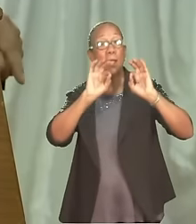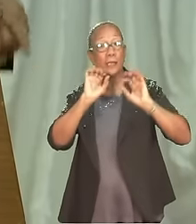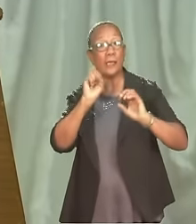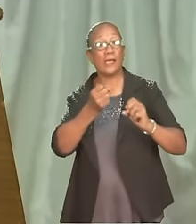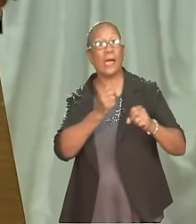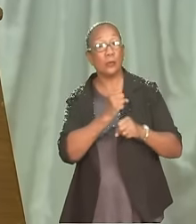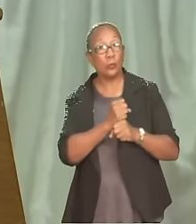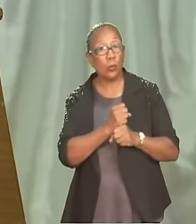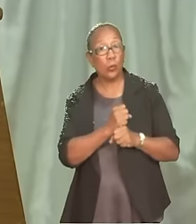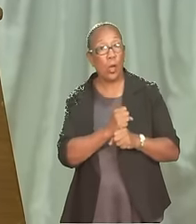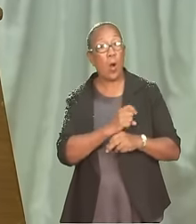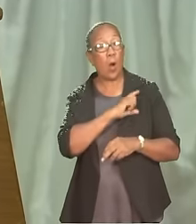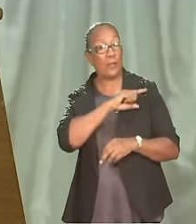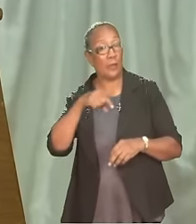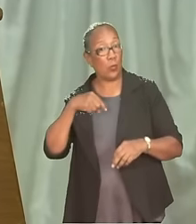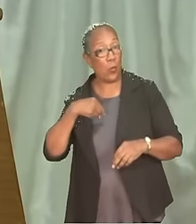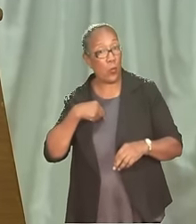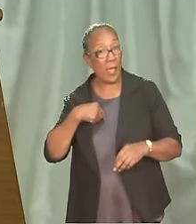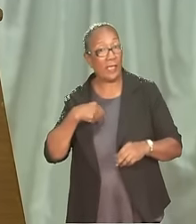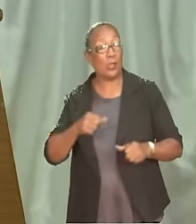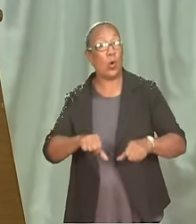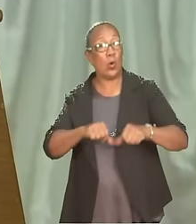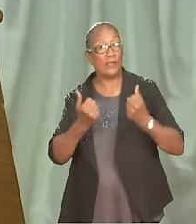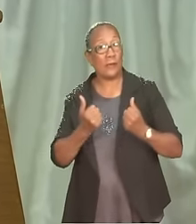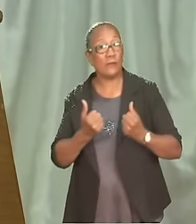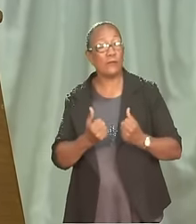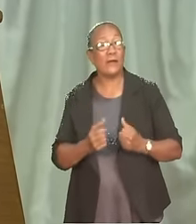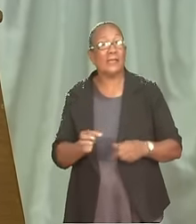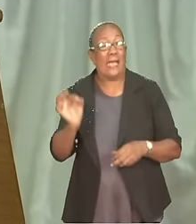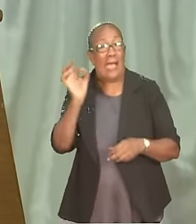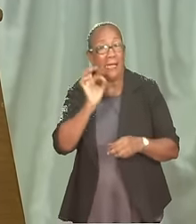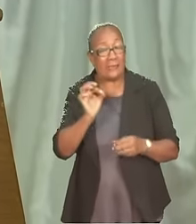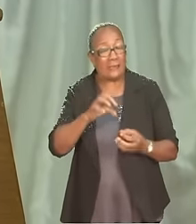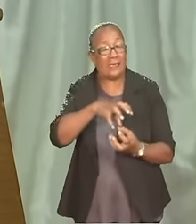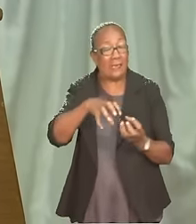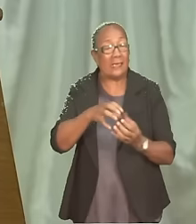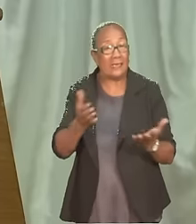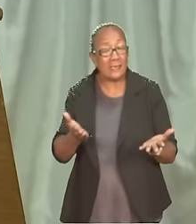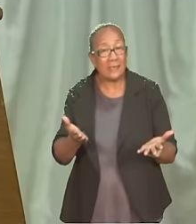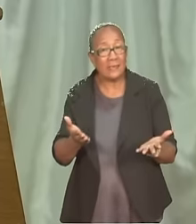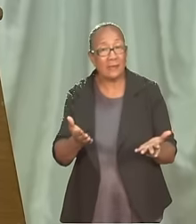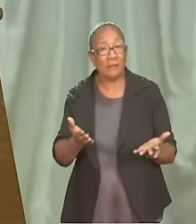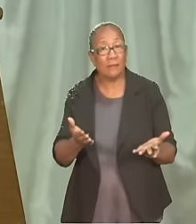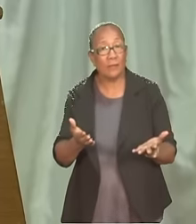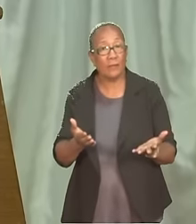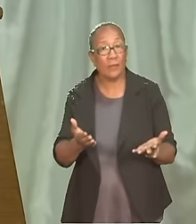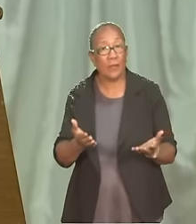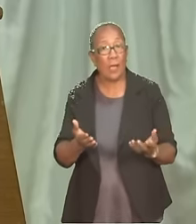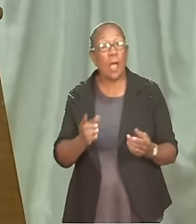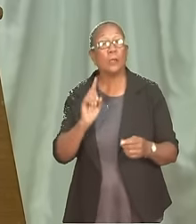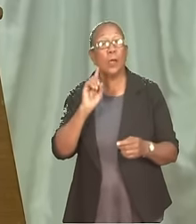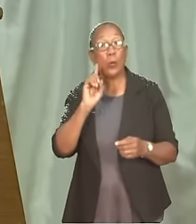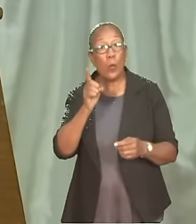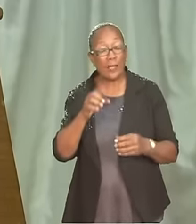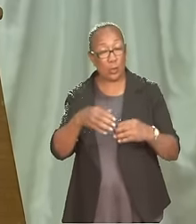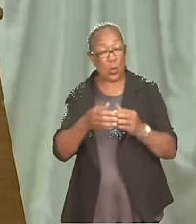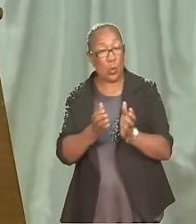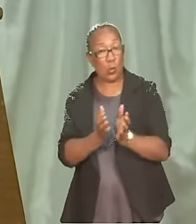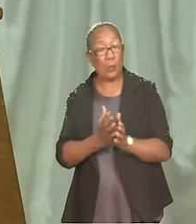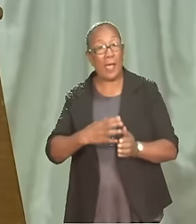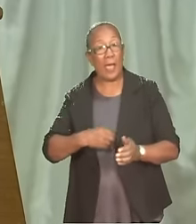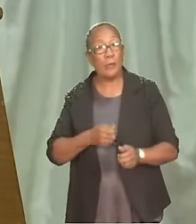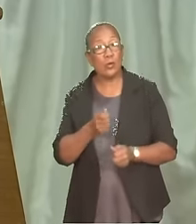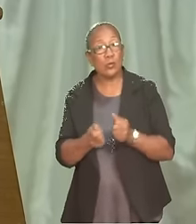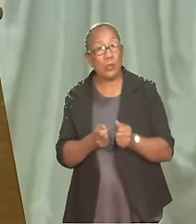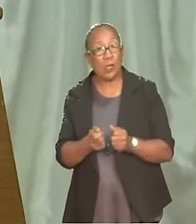de veroorzakers zijn van die ernstige crisis. Terwijl zij gezorgd hebben voor die verarming